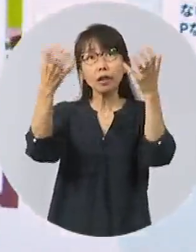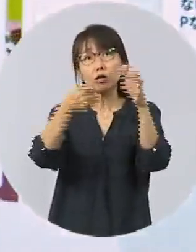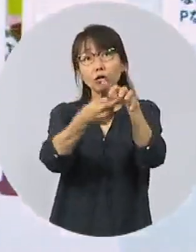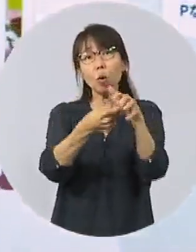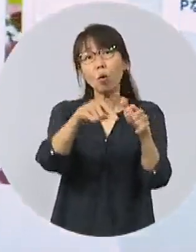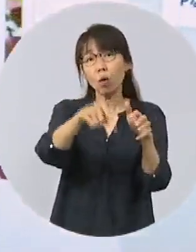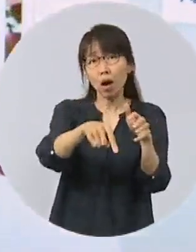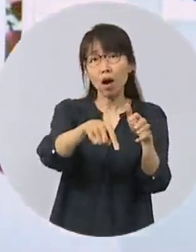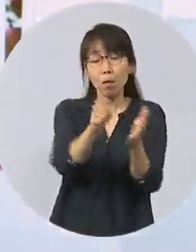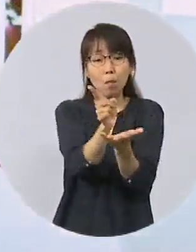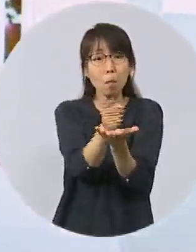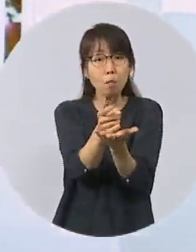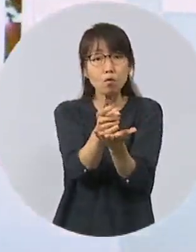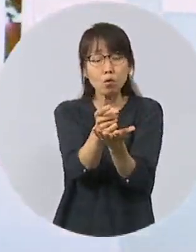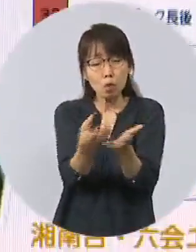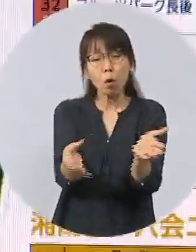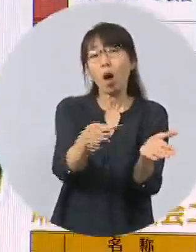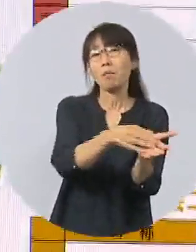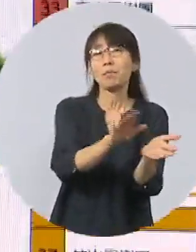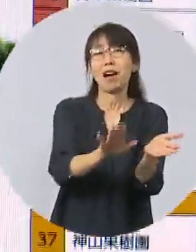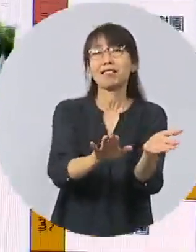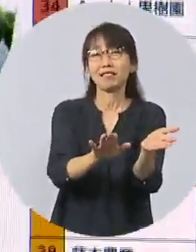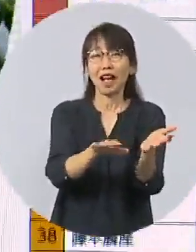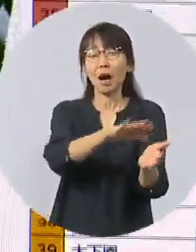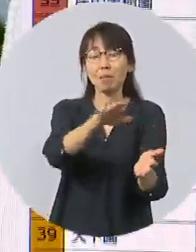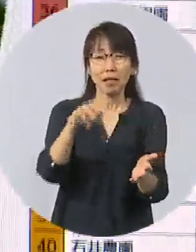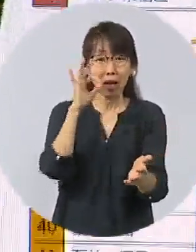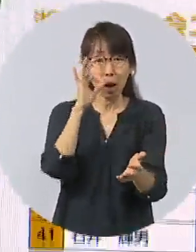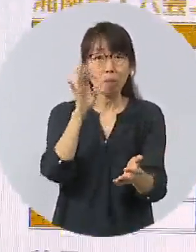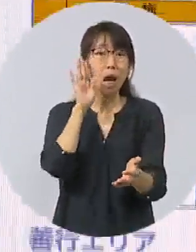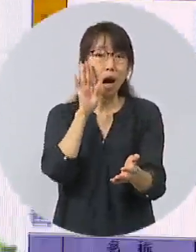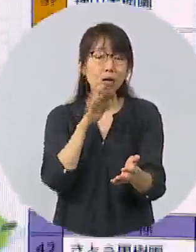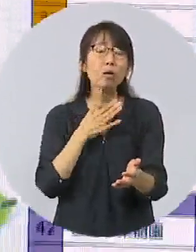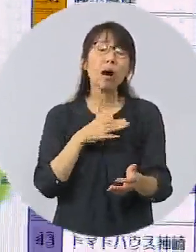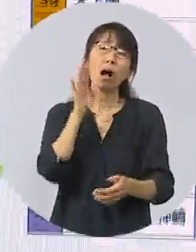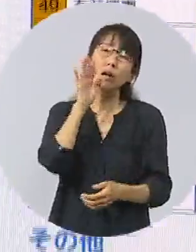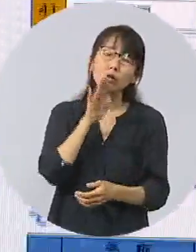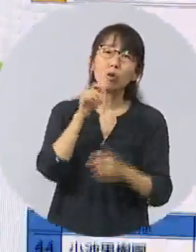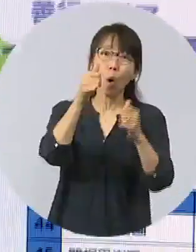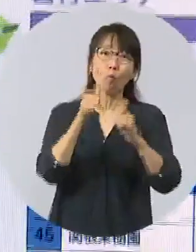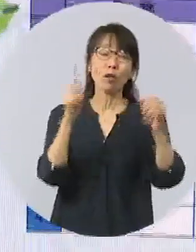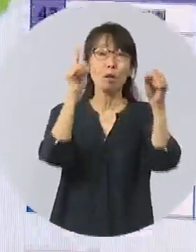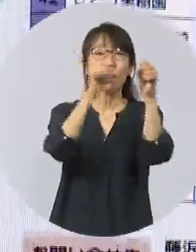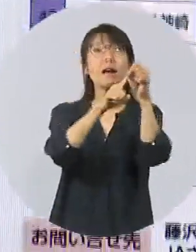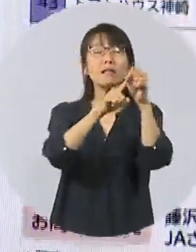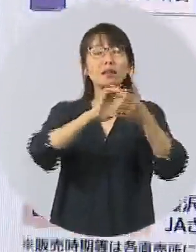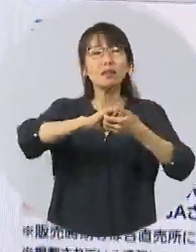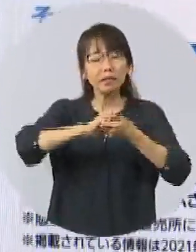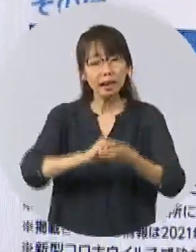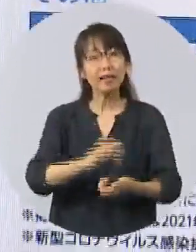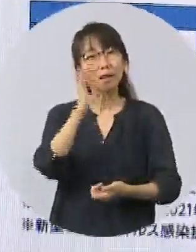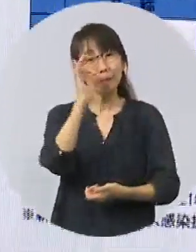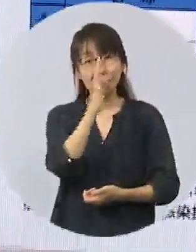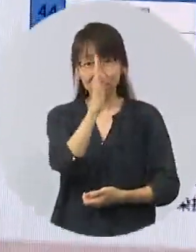載しております。皆様に見やすくて分かりやすいホームページを目指しておりますので、ぜひご利用ください。